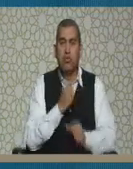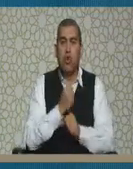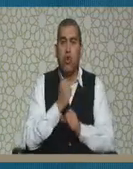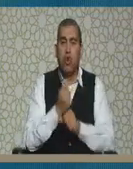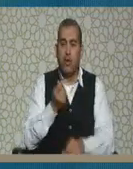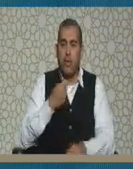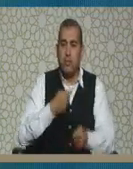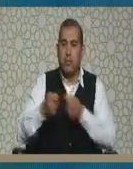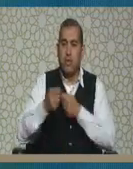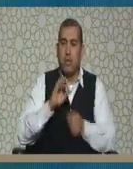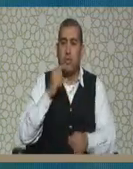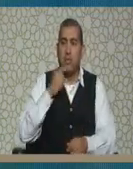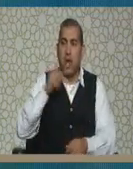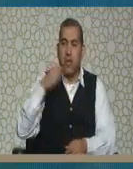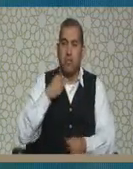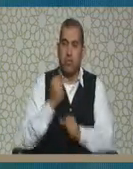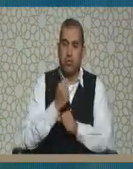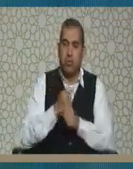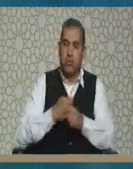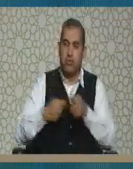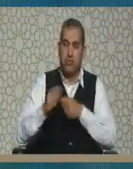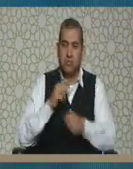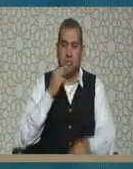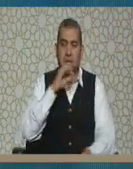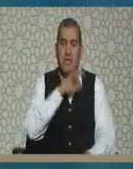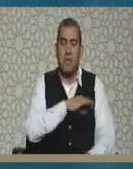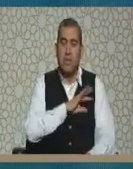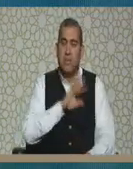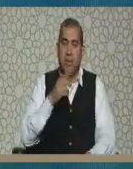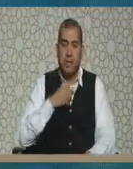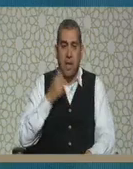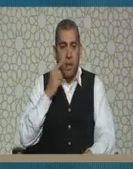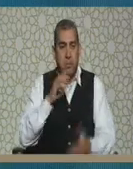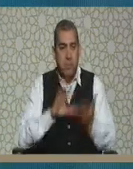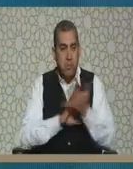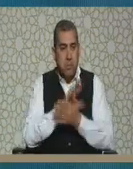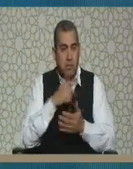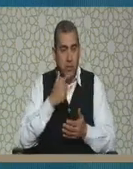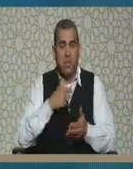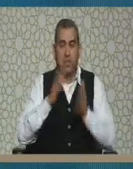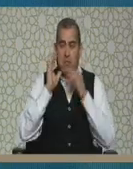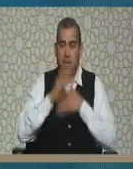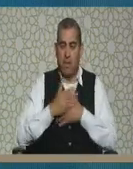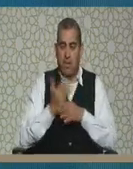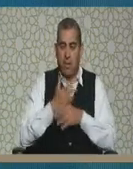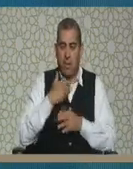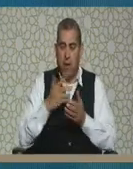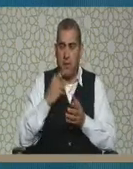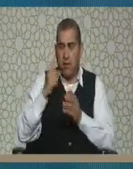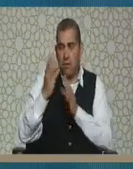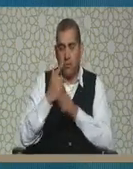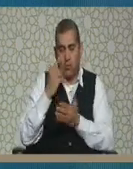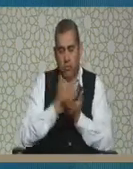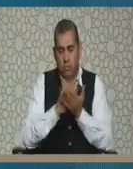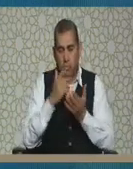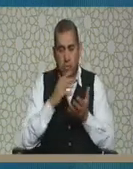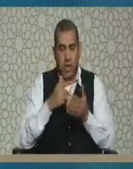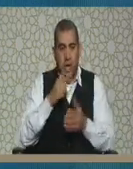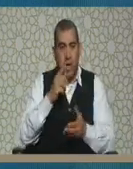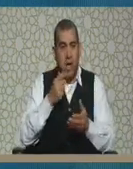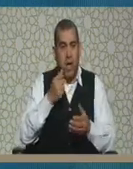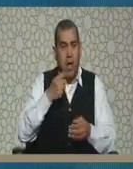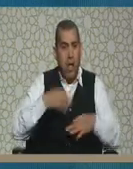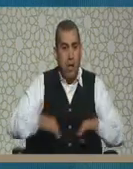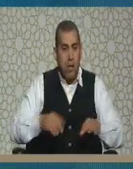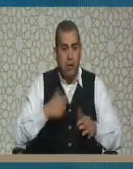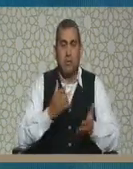بان العباده في الحقيقه لا دور لها في قلبه ولا دور لها في انوار حياته ولا دور لها